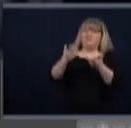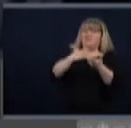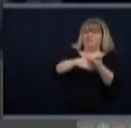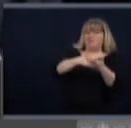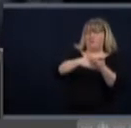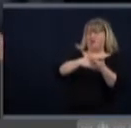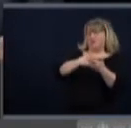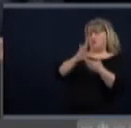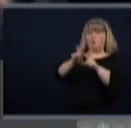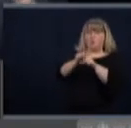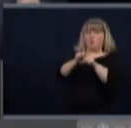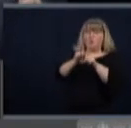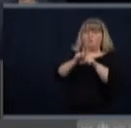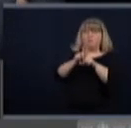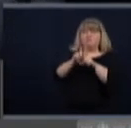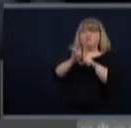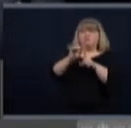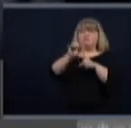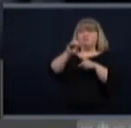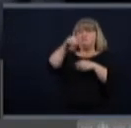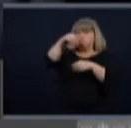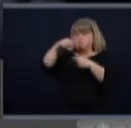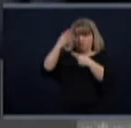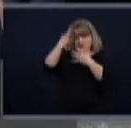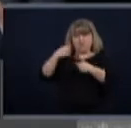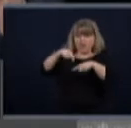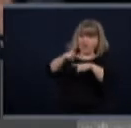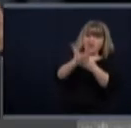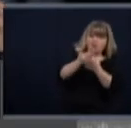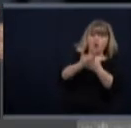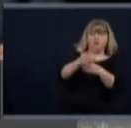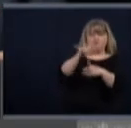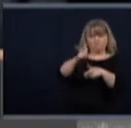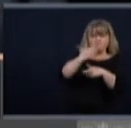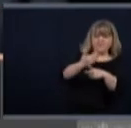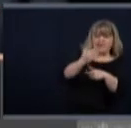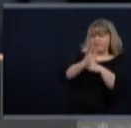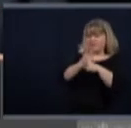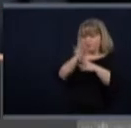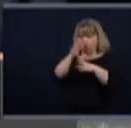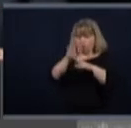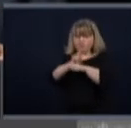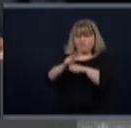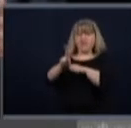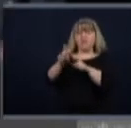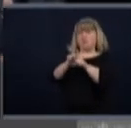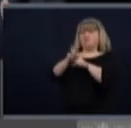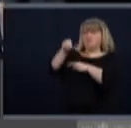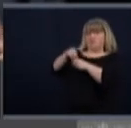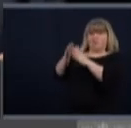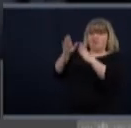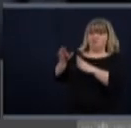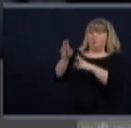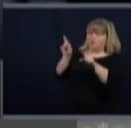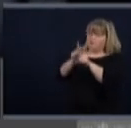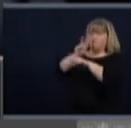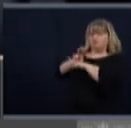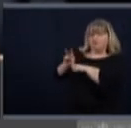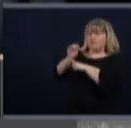l'école ou qu'ils soient à la maison, et pour les semaines qui restent et lors de la rentrée. C'est très